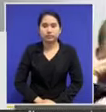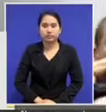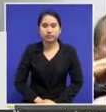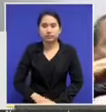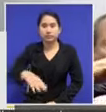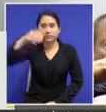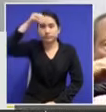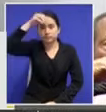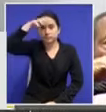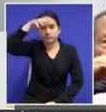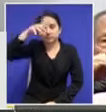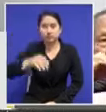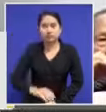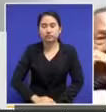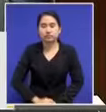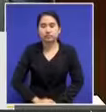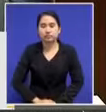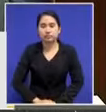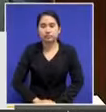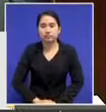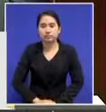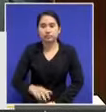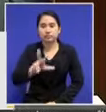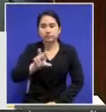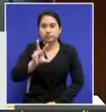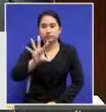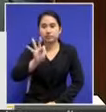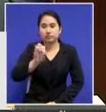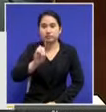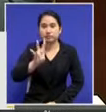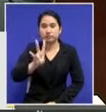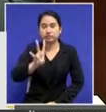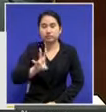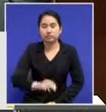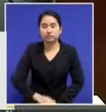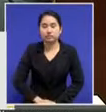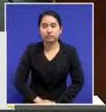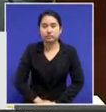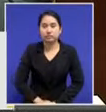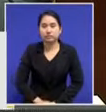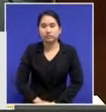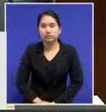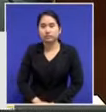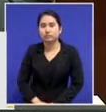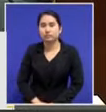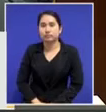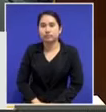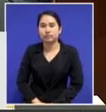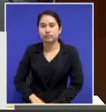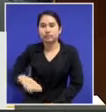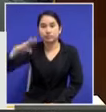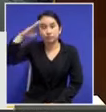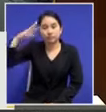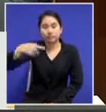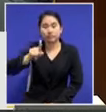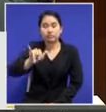นายธนาธรจึงรุ่งเรืองกิจครับผม 397นายพระดอนปริศนานันตกุล พลเอกประยุท